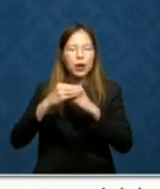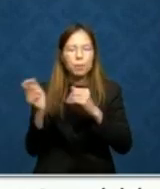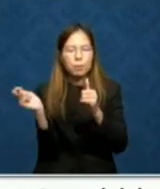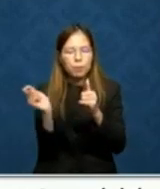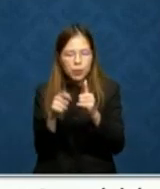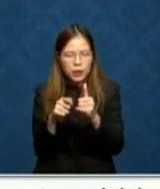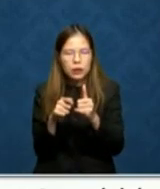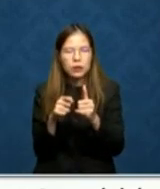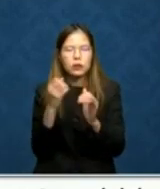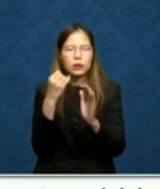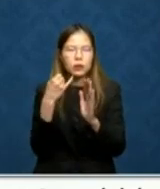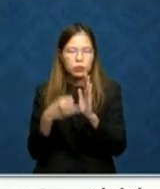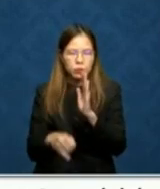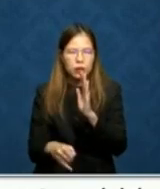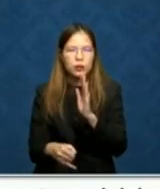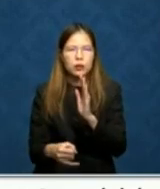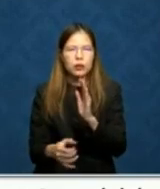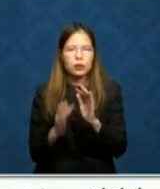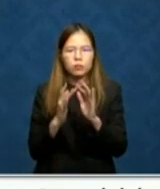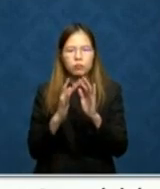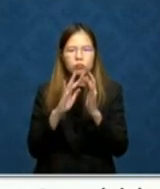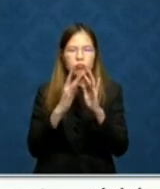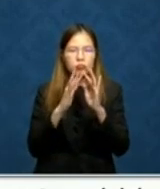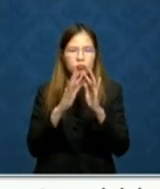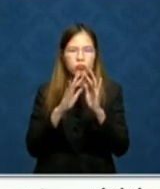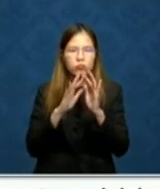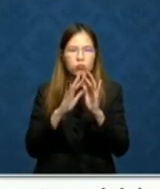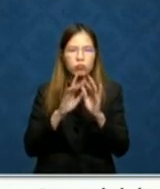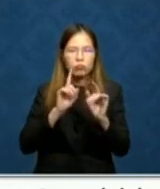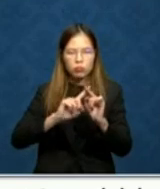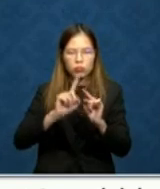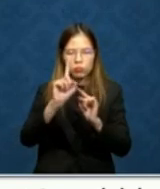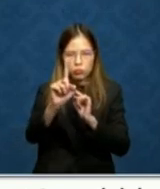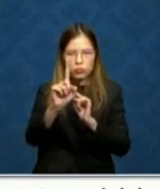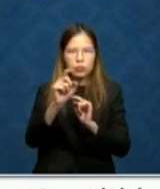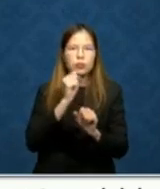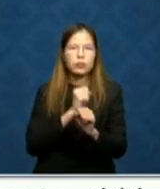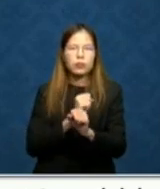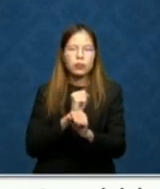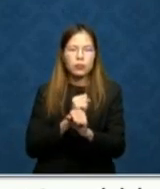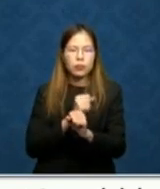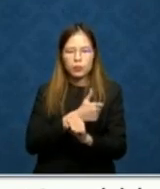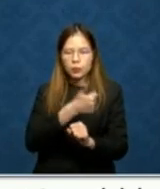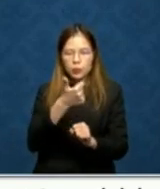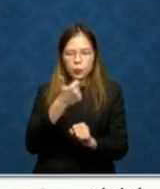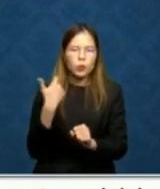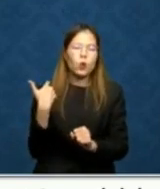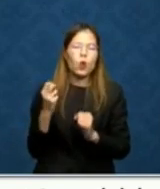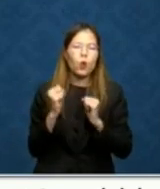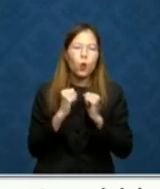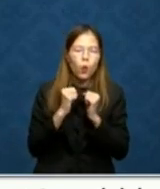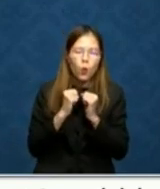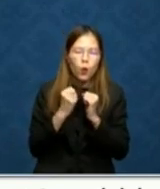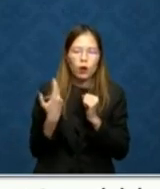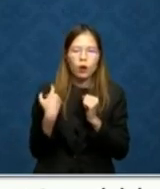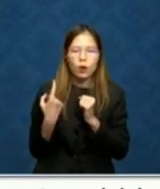พศผ่านช่องทางสื่อสารอิเล็กทรอนิกส์โดยประการที่น่าจะทำให้ผู้อื่นรู้สึกหวาดกลัวถูกข่มขู่ถูกคุกค